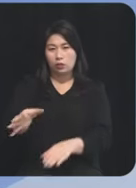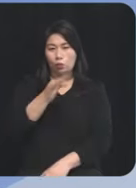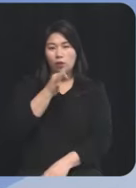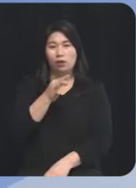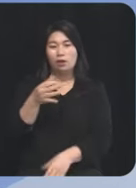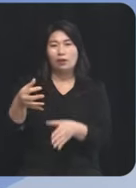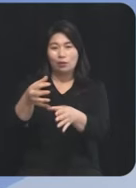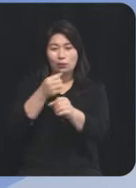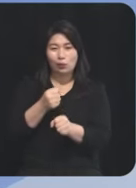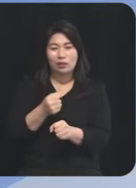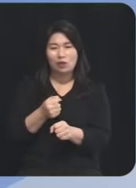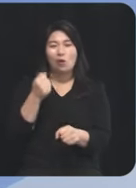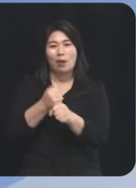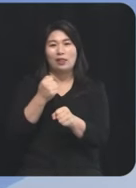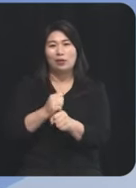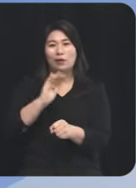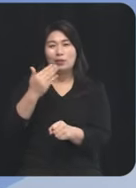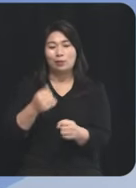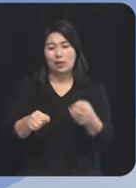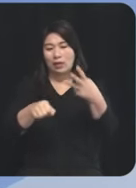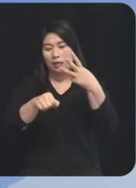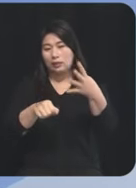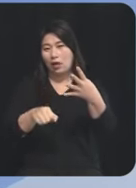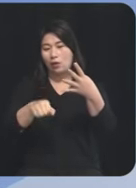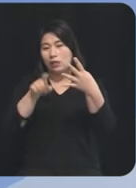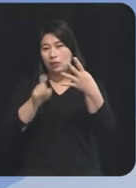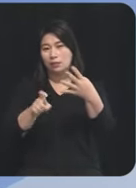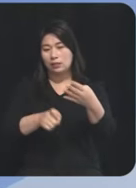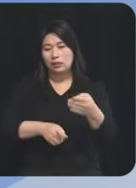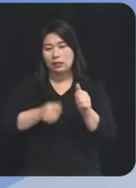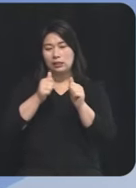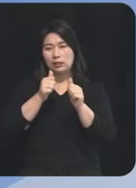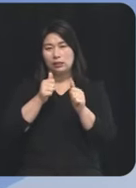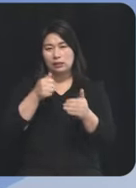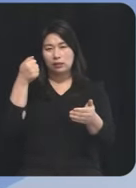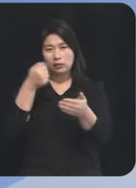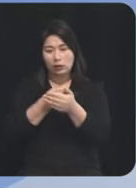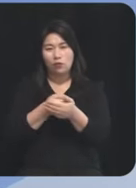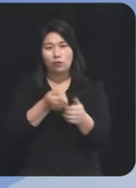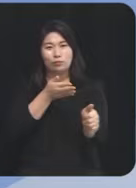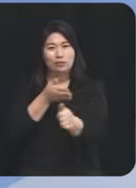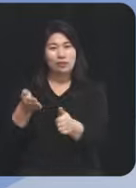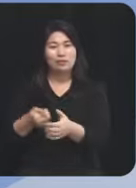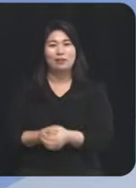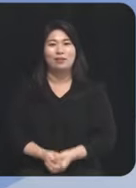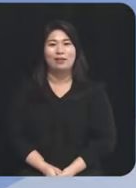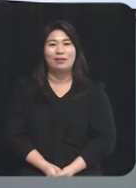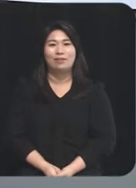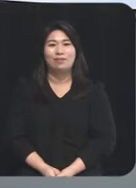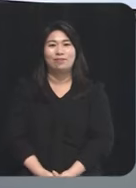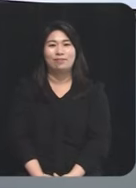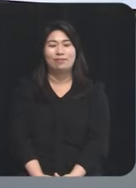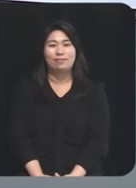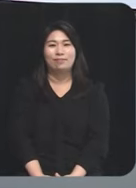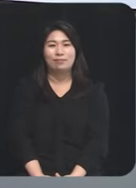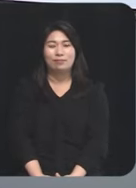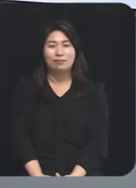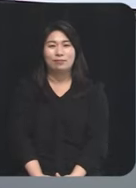반드시 만들어야 됩니다. 4월 10일 심판의 날로 기획해 주시기를 당부드립니다.